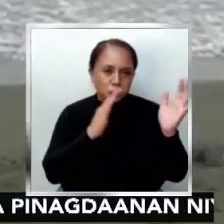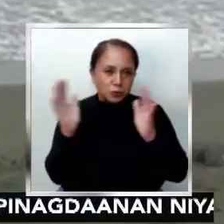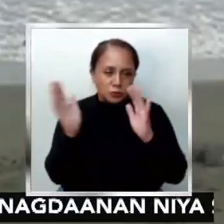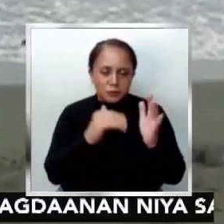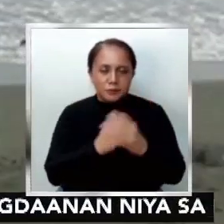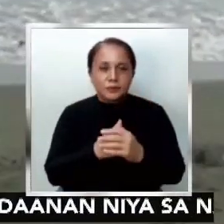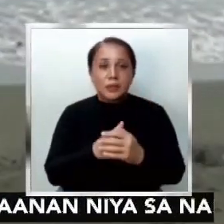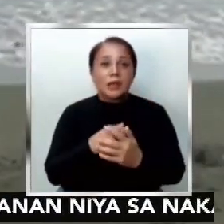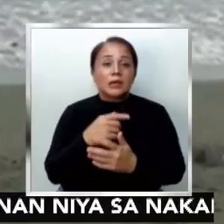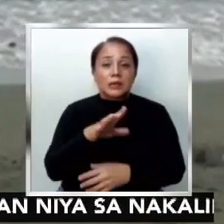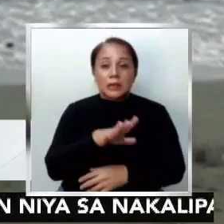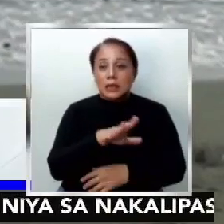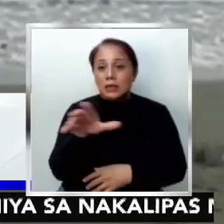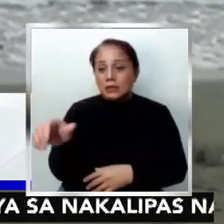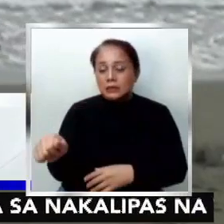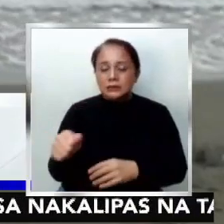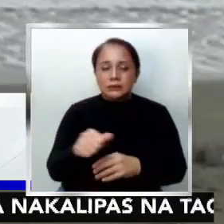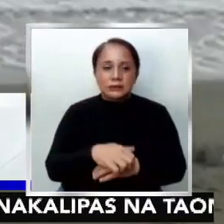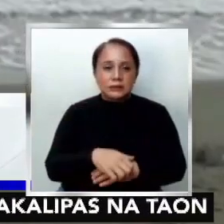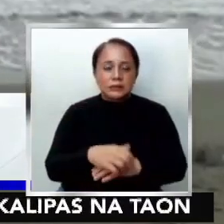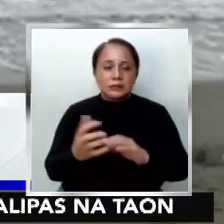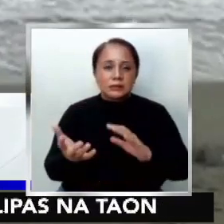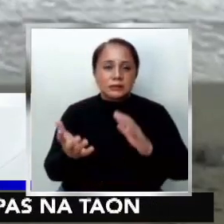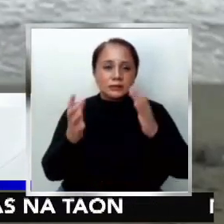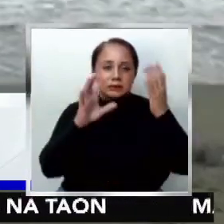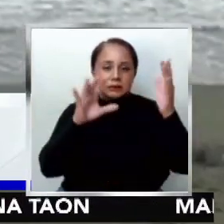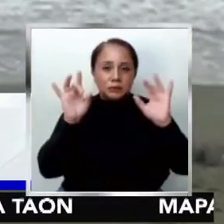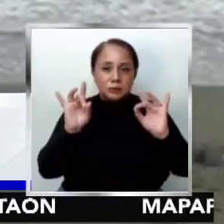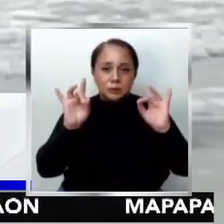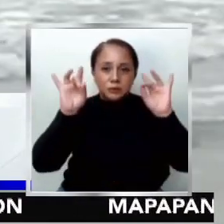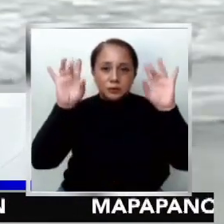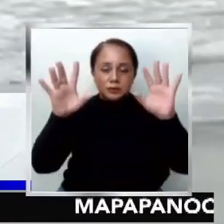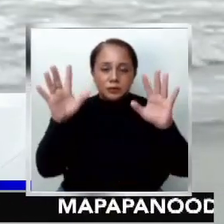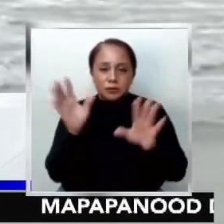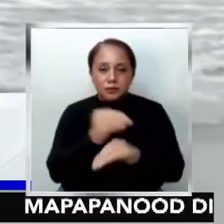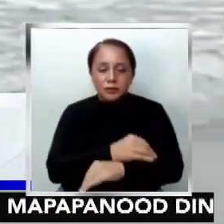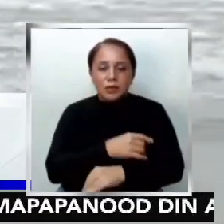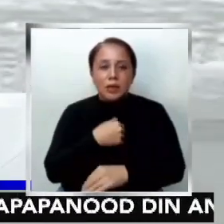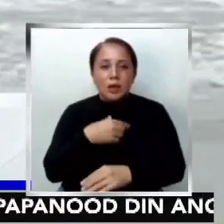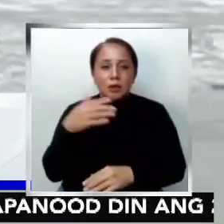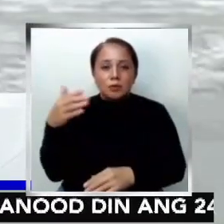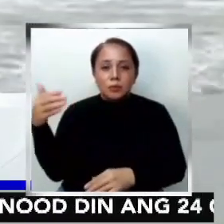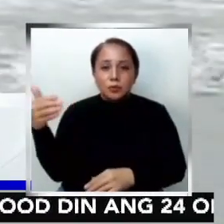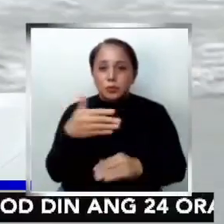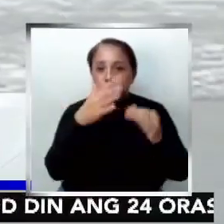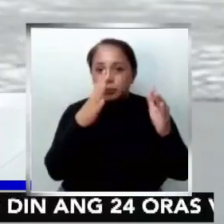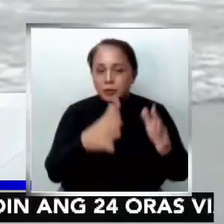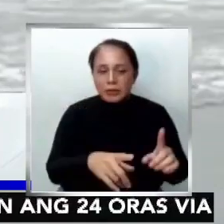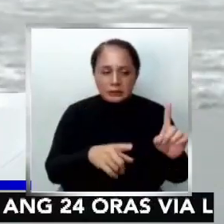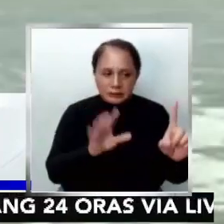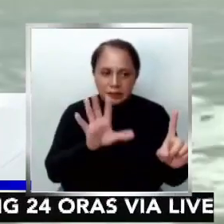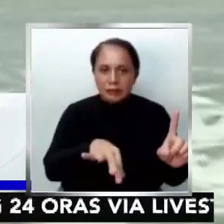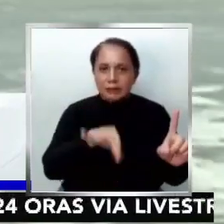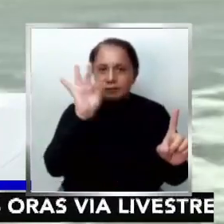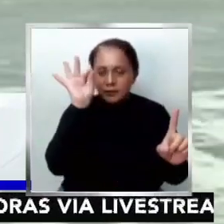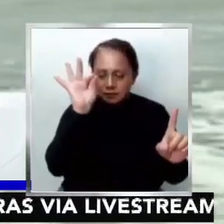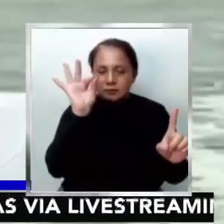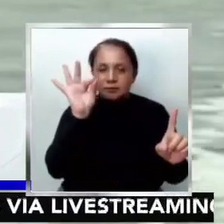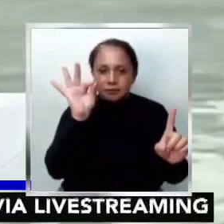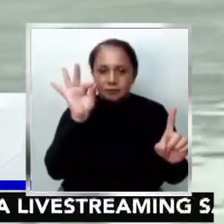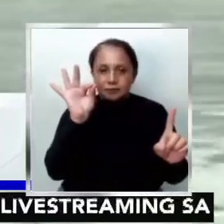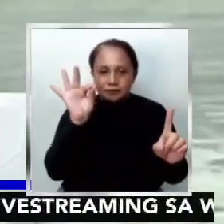sa Cagayan Disaster Risk Reduction Office, na-recover ang bangkay ng isang mangingisda kahapon. Batay sa pangunang